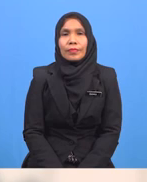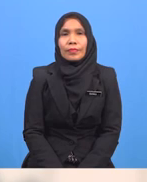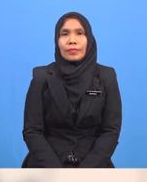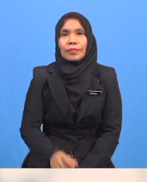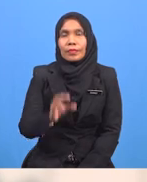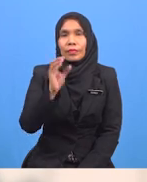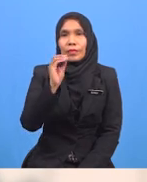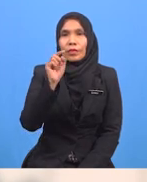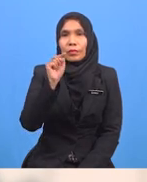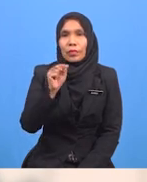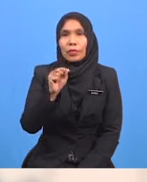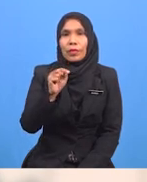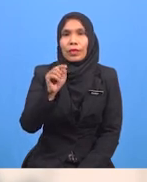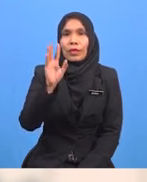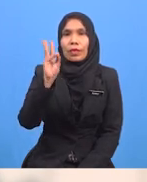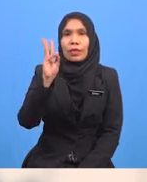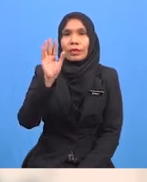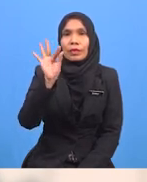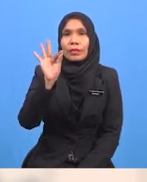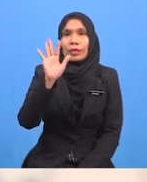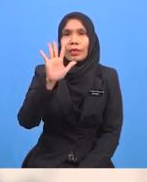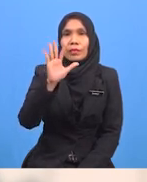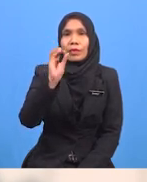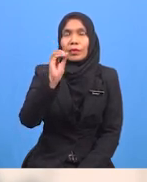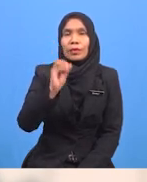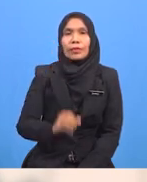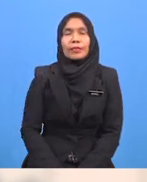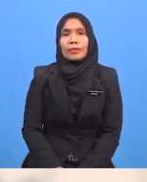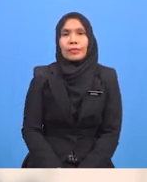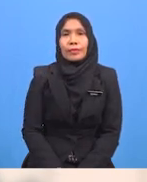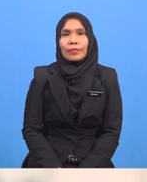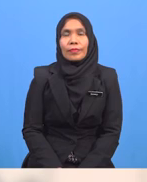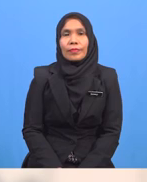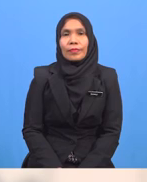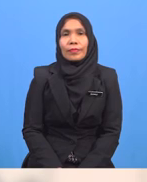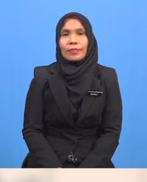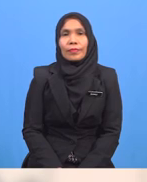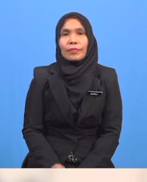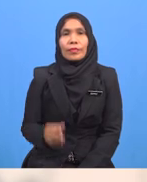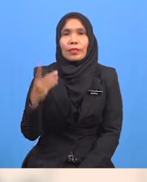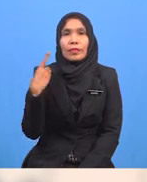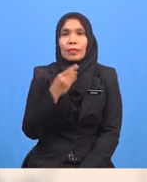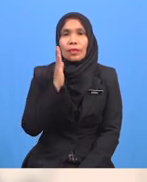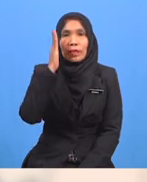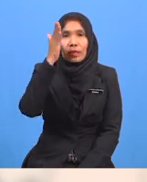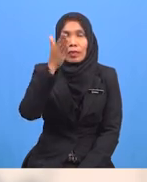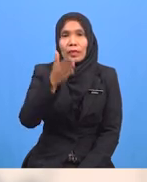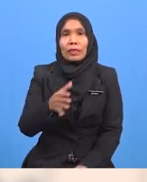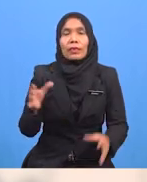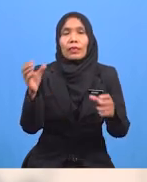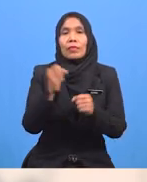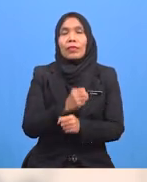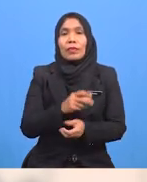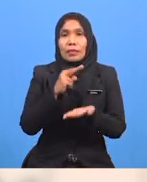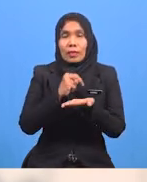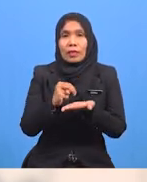2008 6950 maka dengan itu kita akan memperolehi nilai